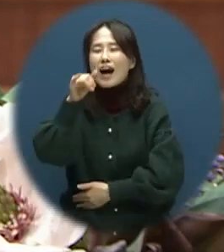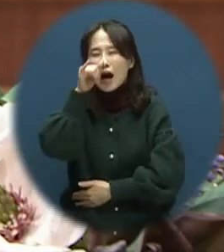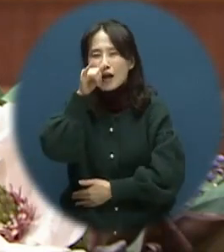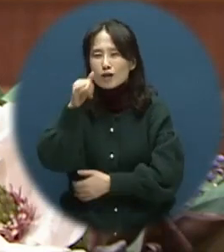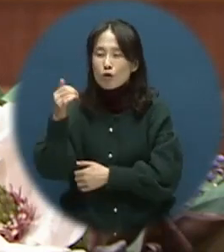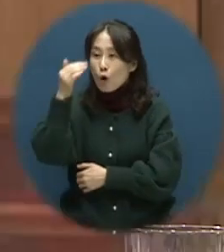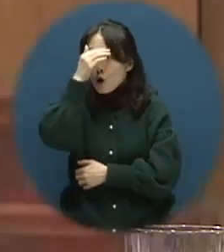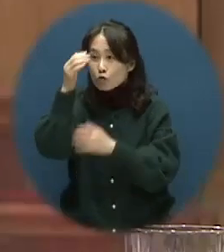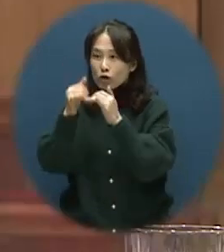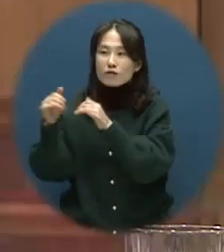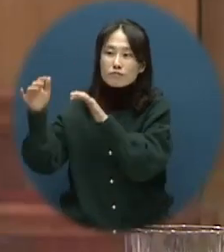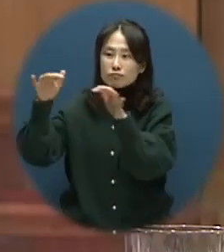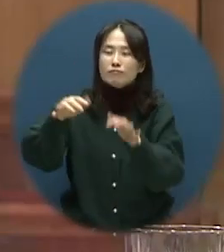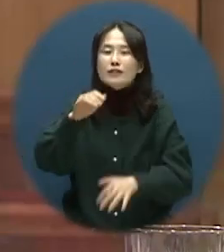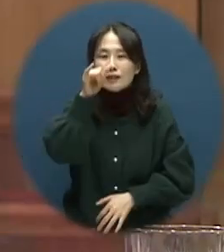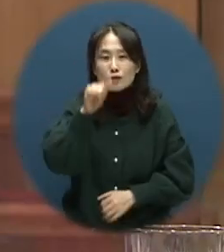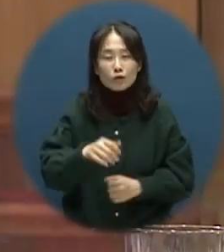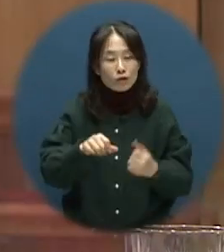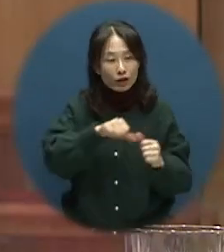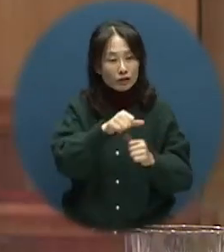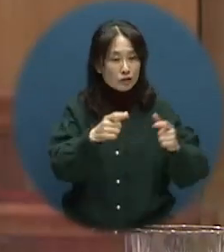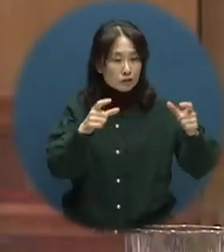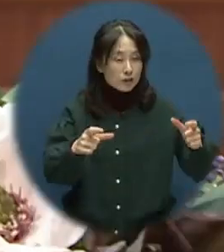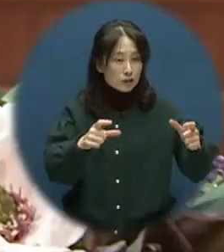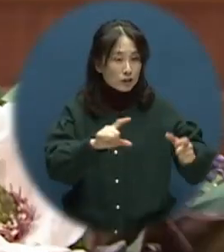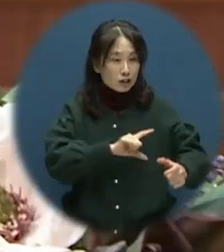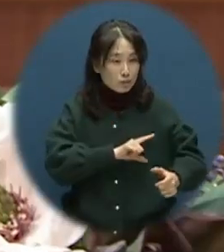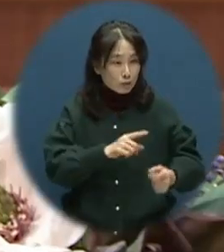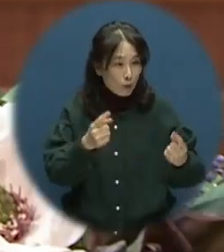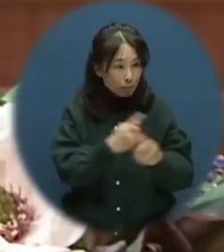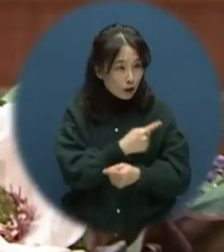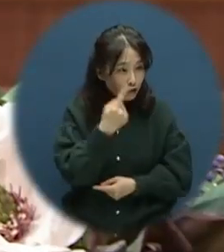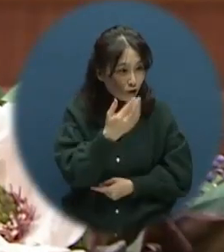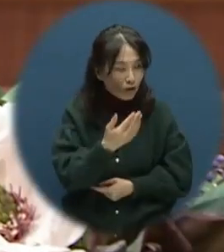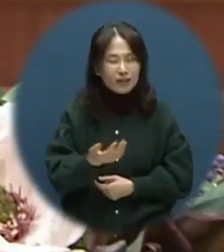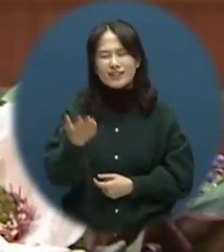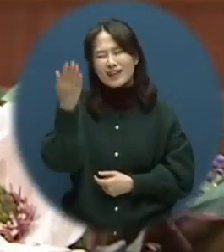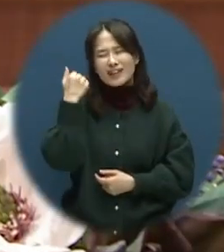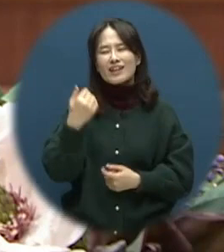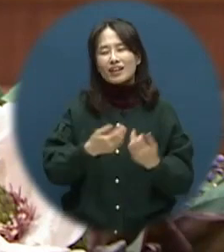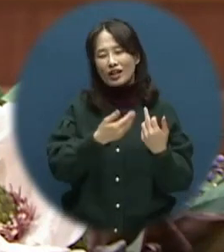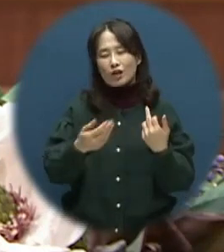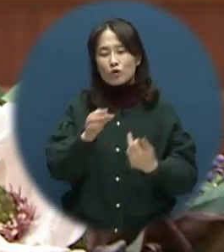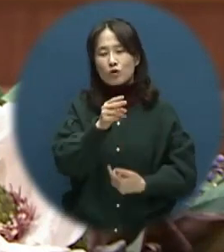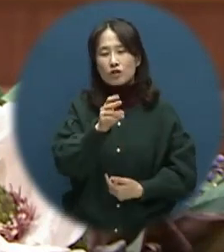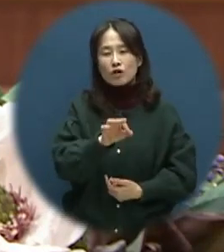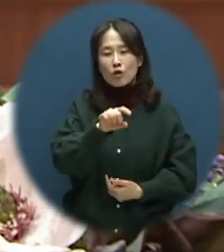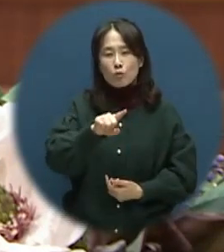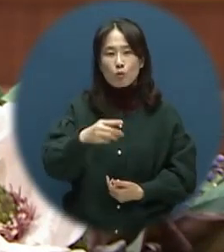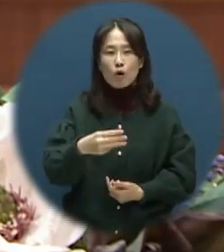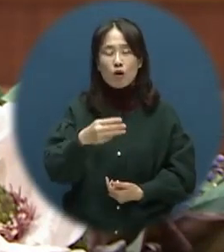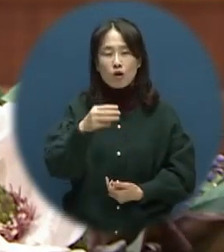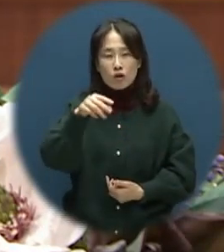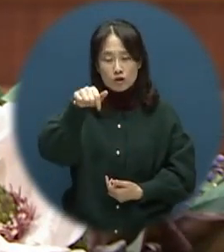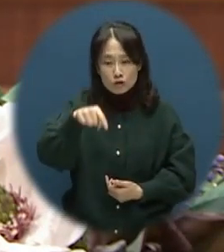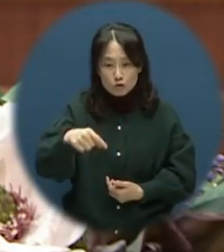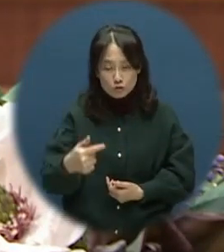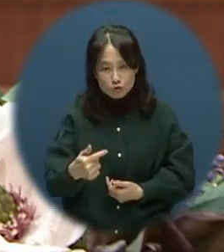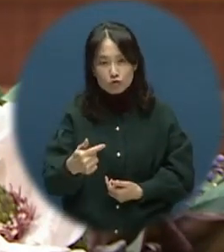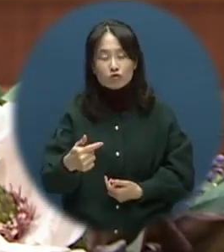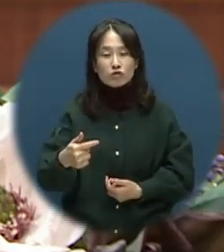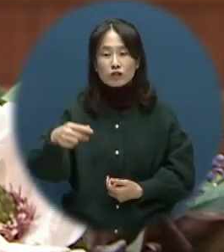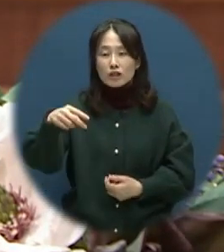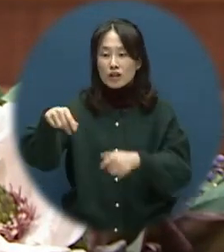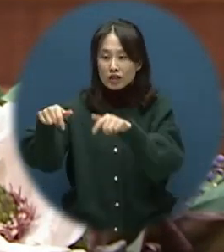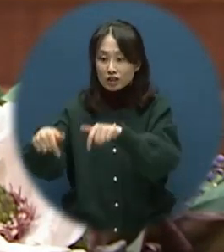찾아오죠. 게다가 그 행정 지명도 바뀌었다고 그래요. 네, 옛날엔 영월군 서면 옹정리, 영월군 서면은 쌍용리 이랬거든요.